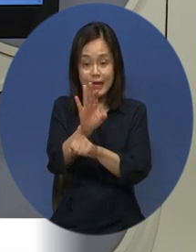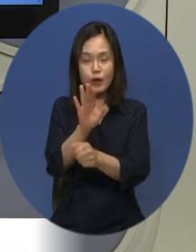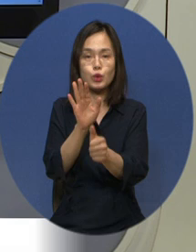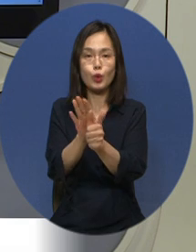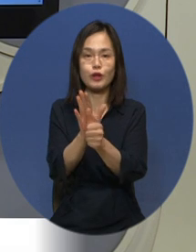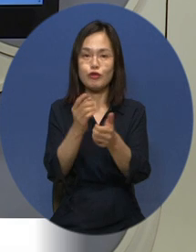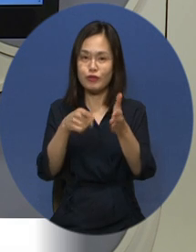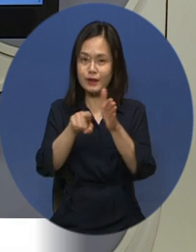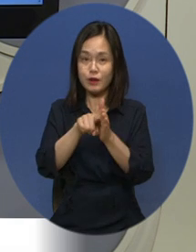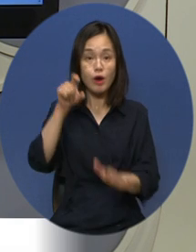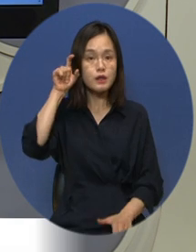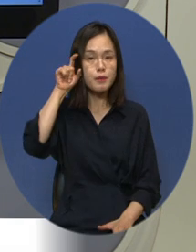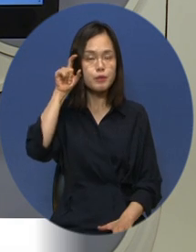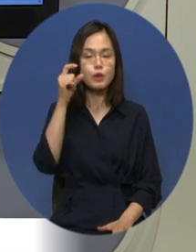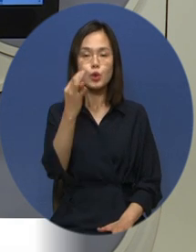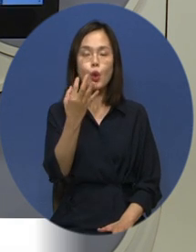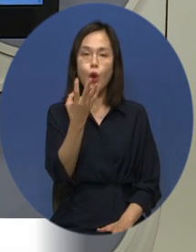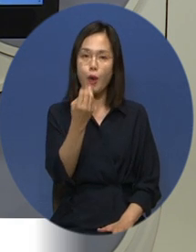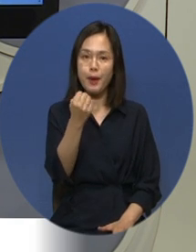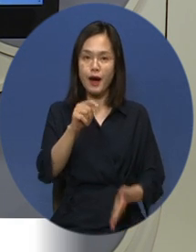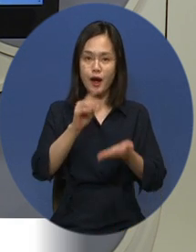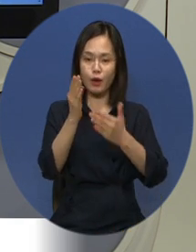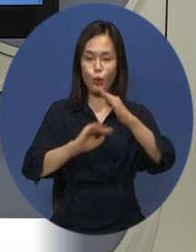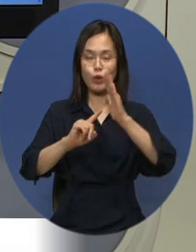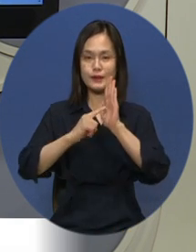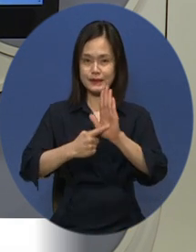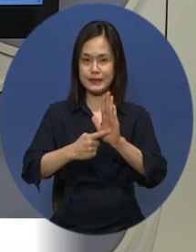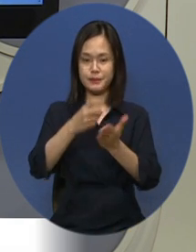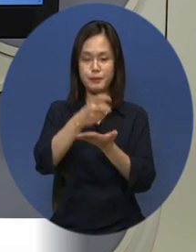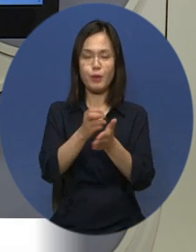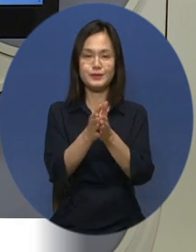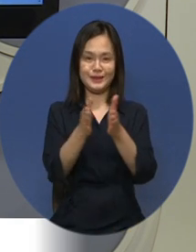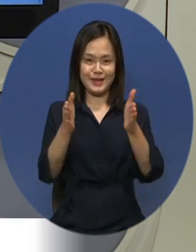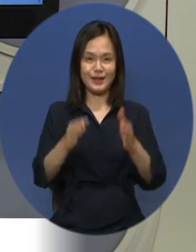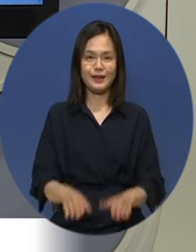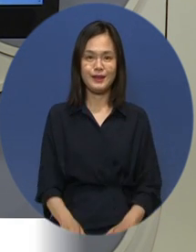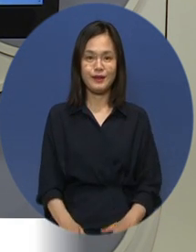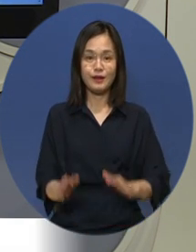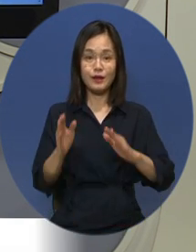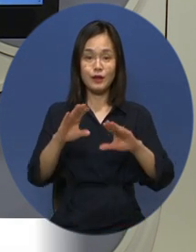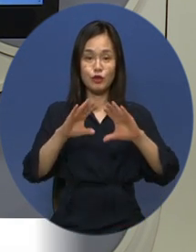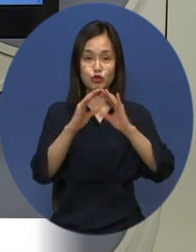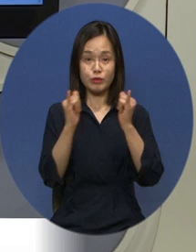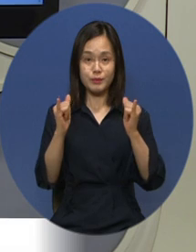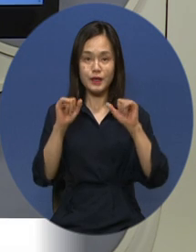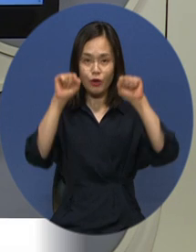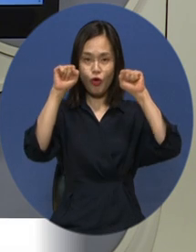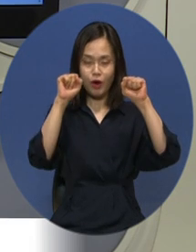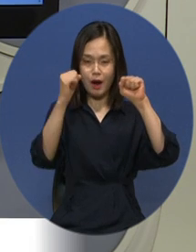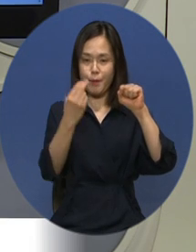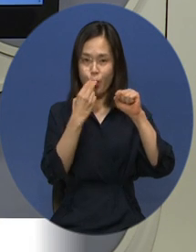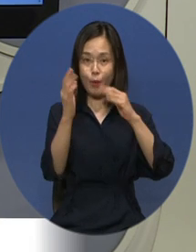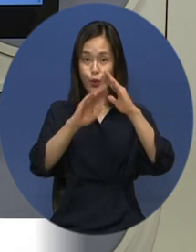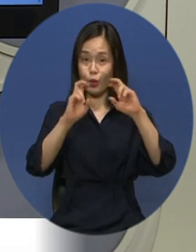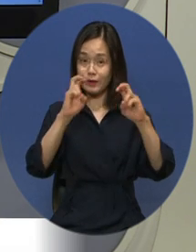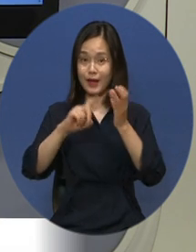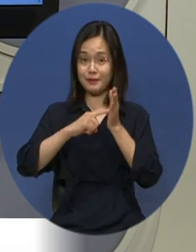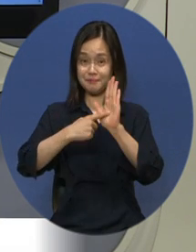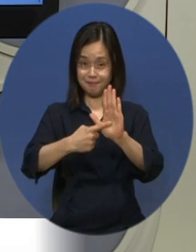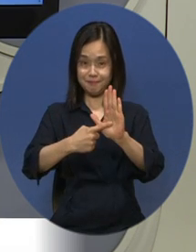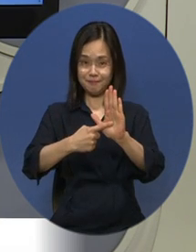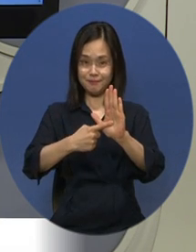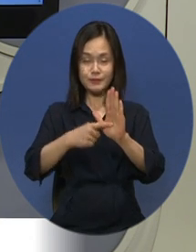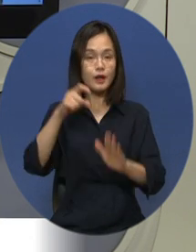곳이 제가 시행됩니다 국민건강보험공단은 장애 이 보청기 급여 제품 및 결정 가격